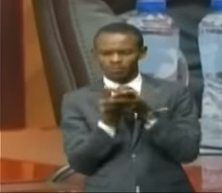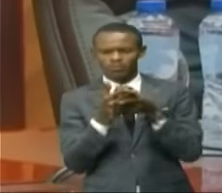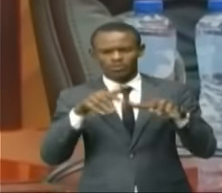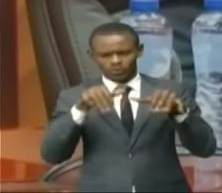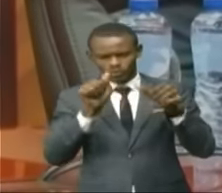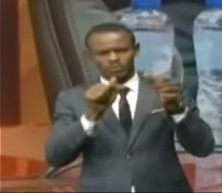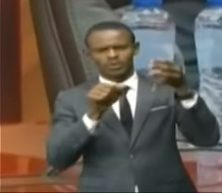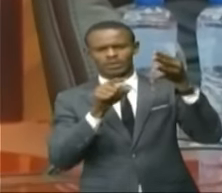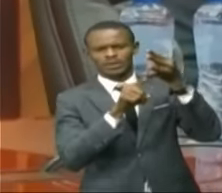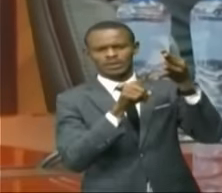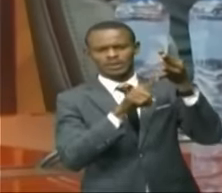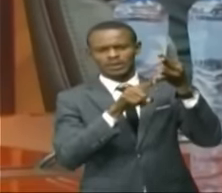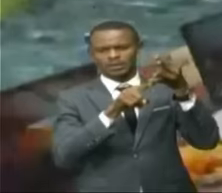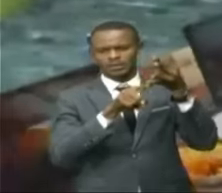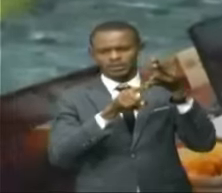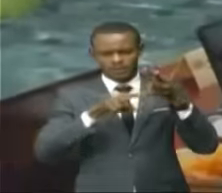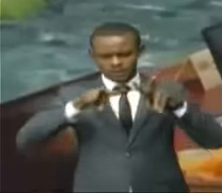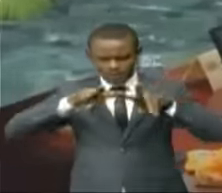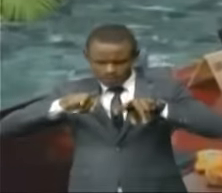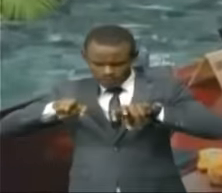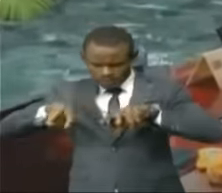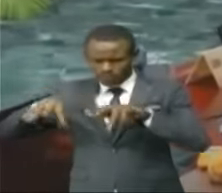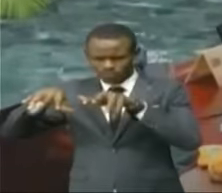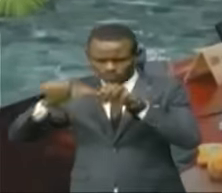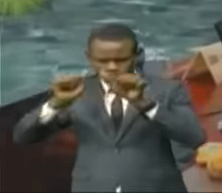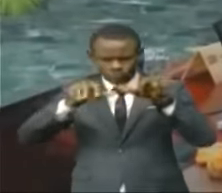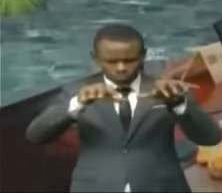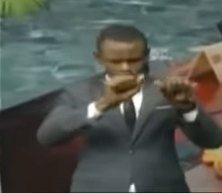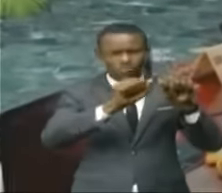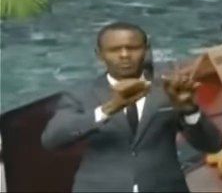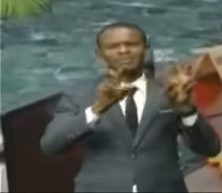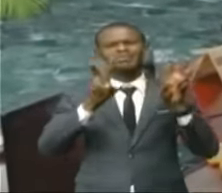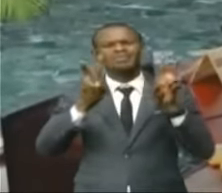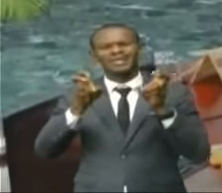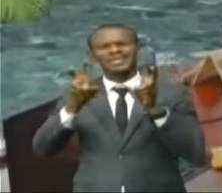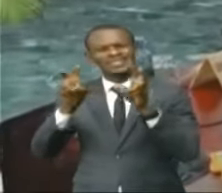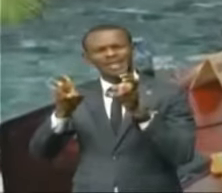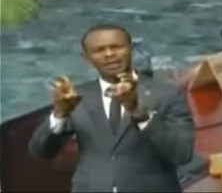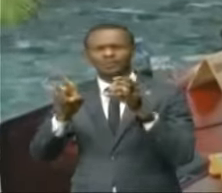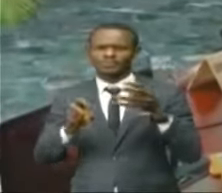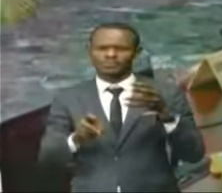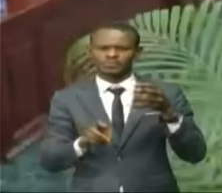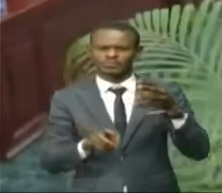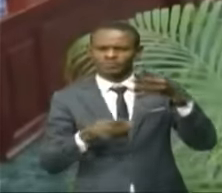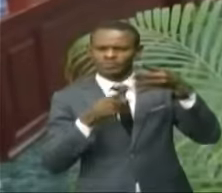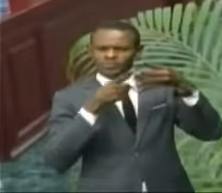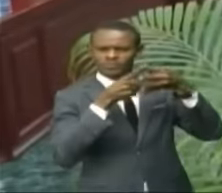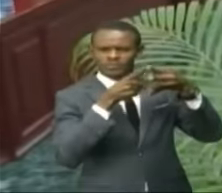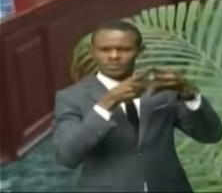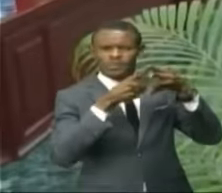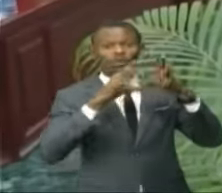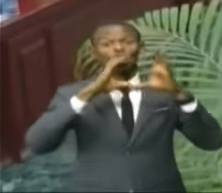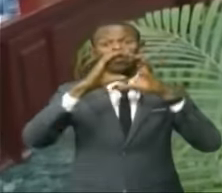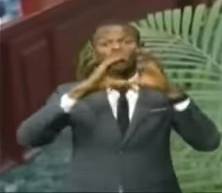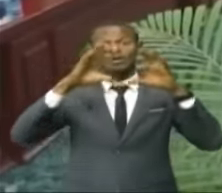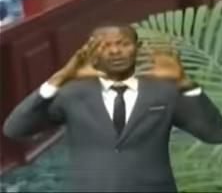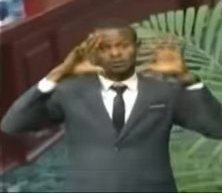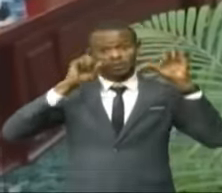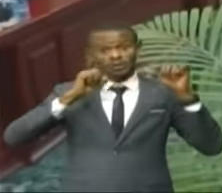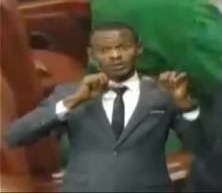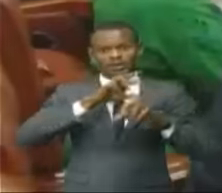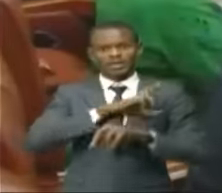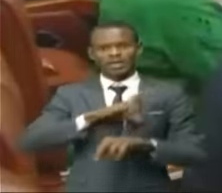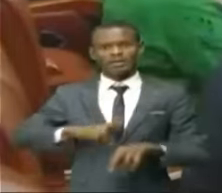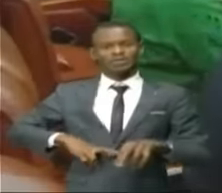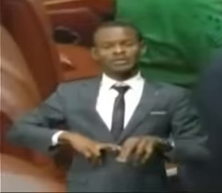et adoption des textes. La communication du président de la République a porté sur trois points principaux, à savoir